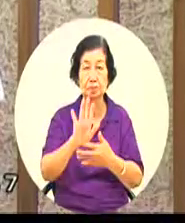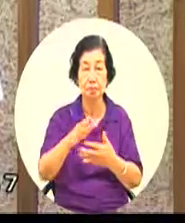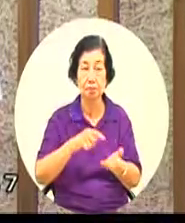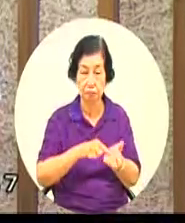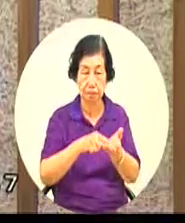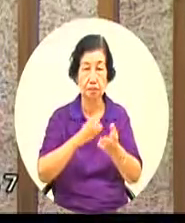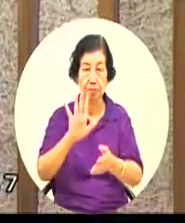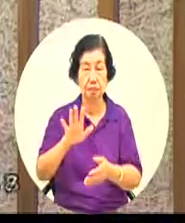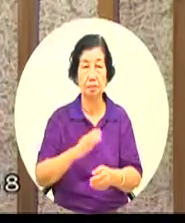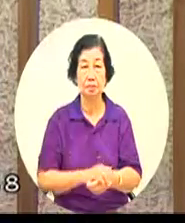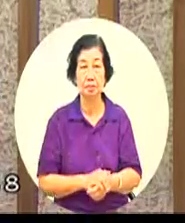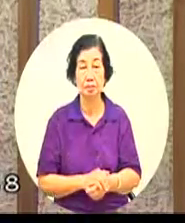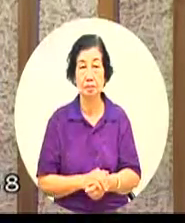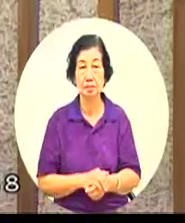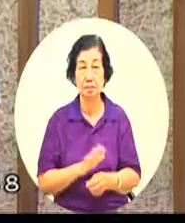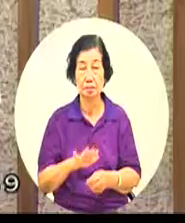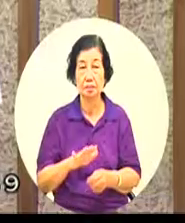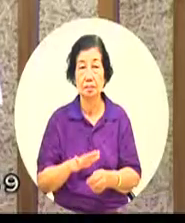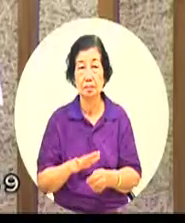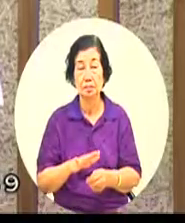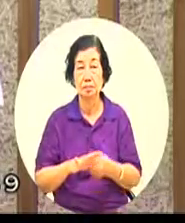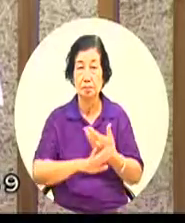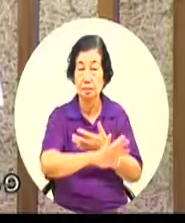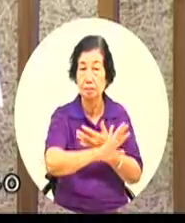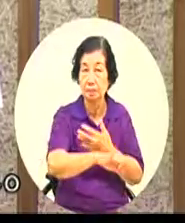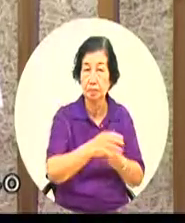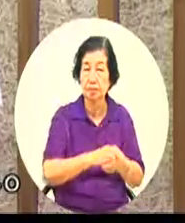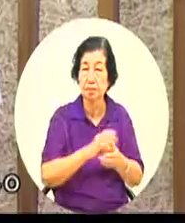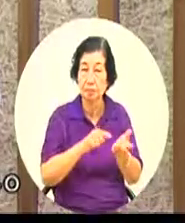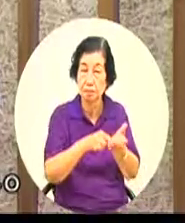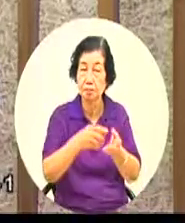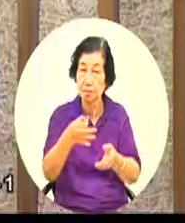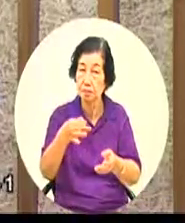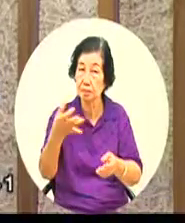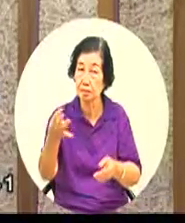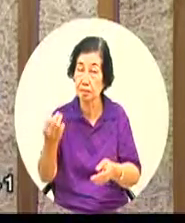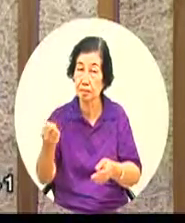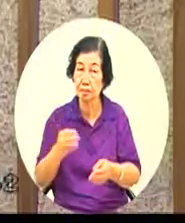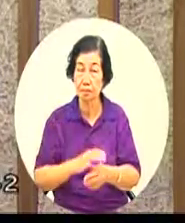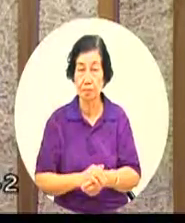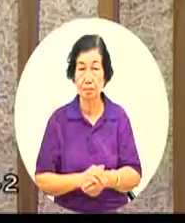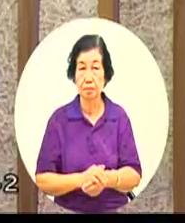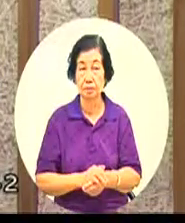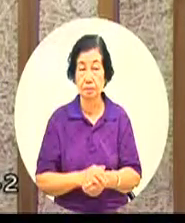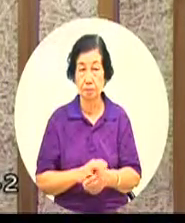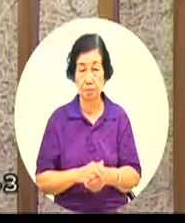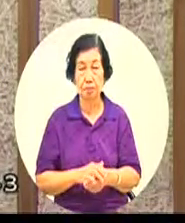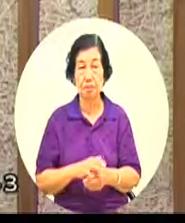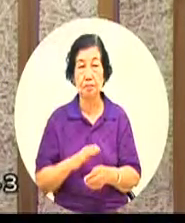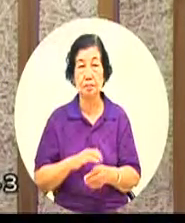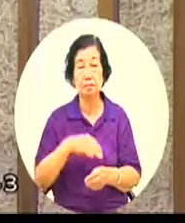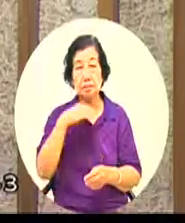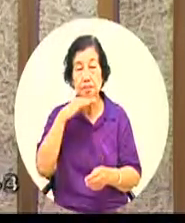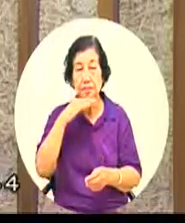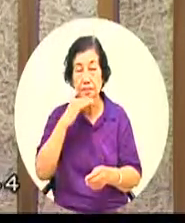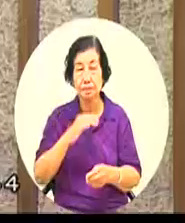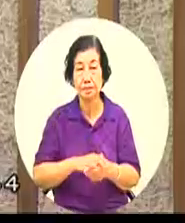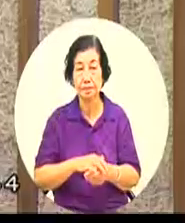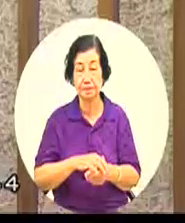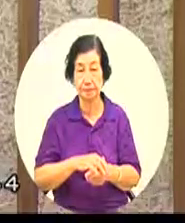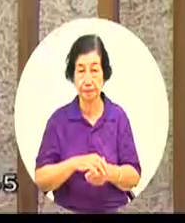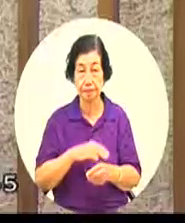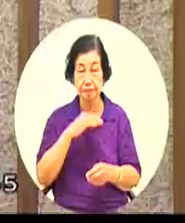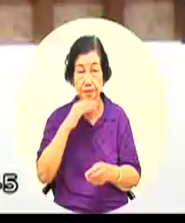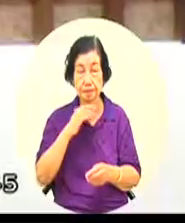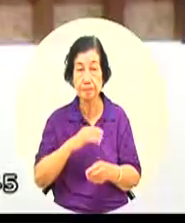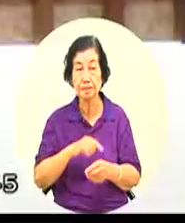捐了多少？挣了多少钱？ 这个可能我会后查一下再跟。 所以没有嘛？你们没有争取这一笔嘛？